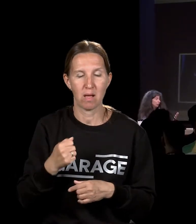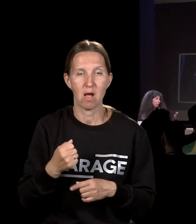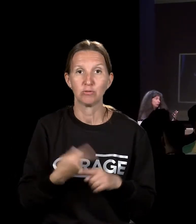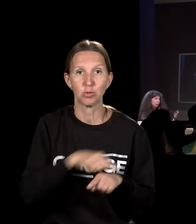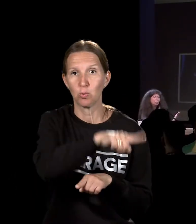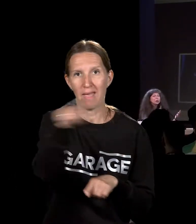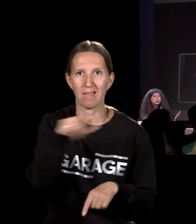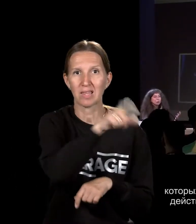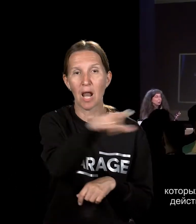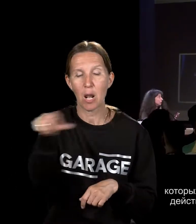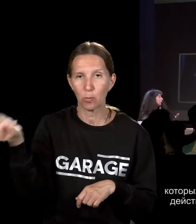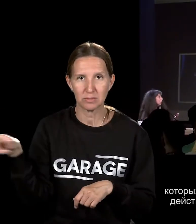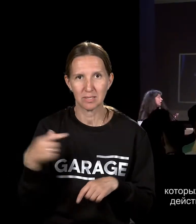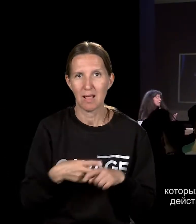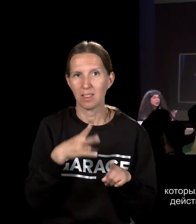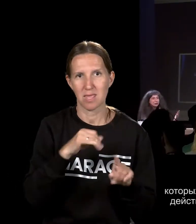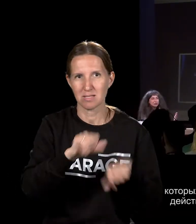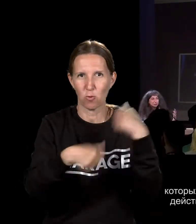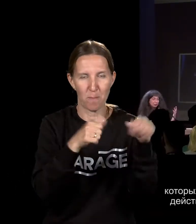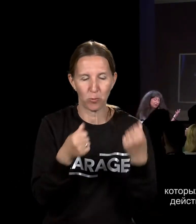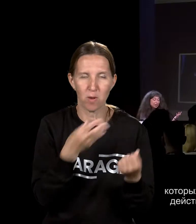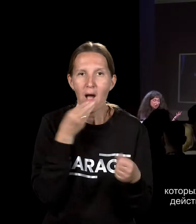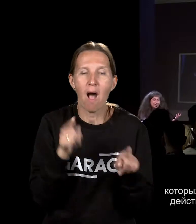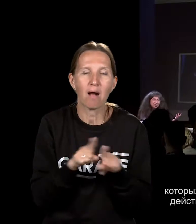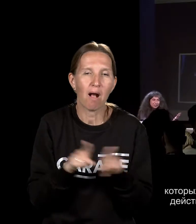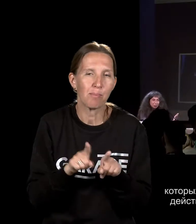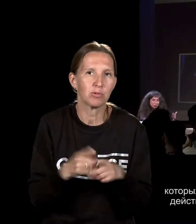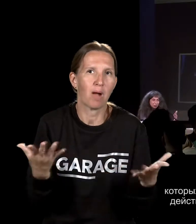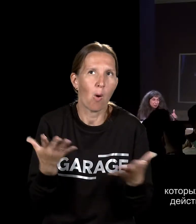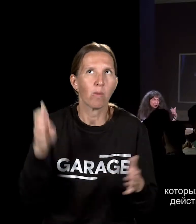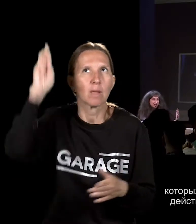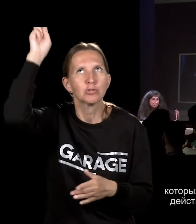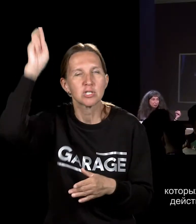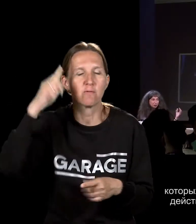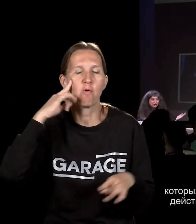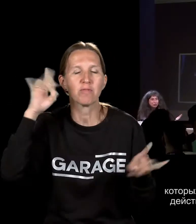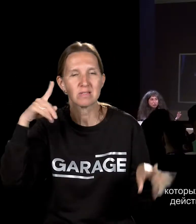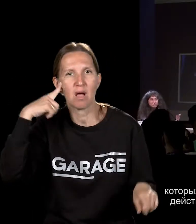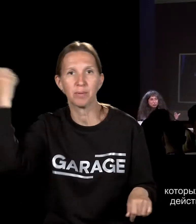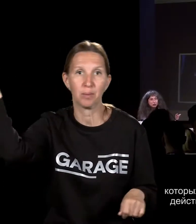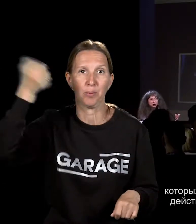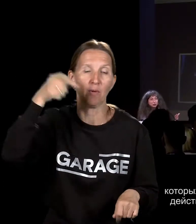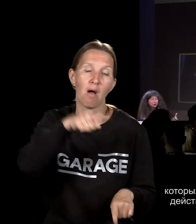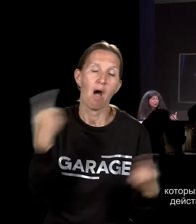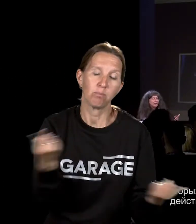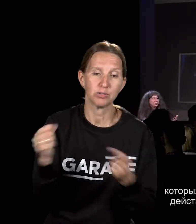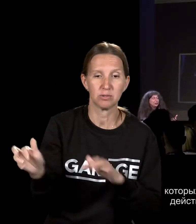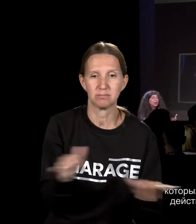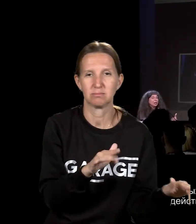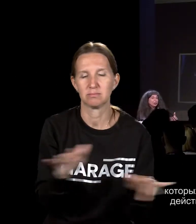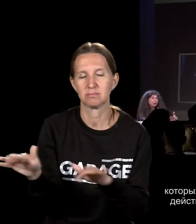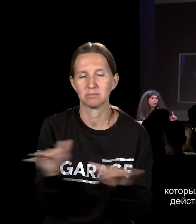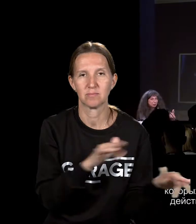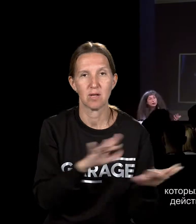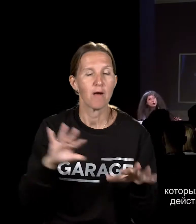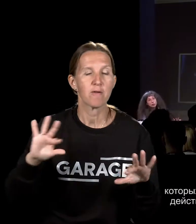действительно люди, которых некая страшная сила внезапно посреди самых ободенных действий